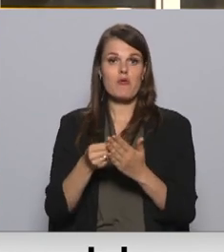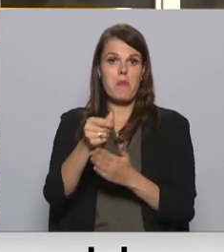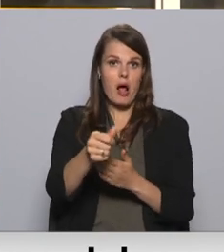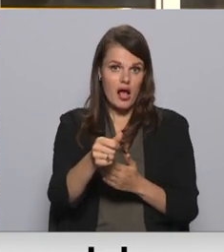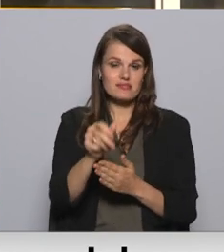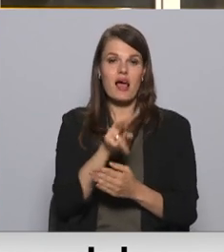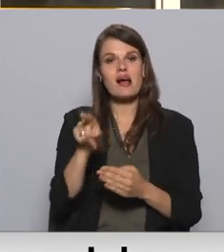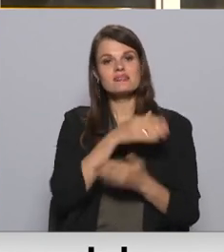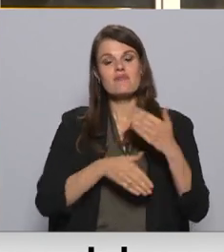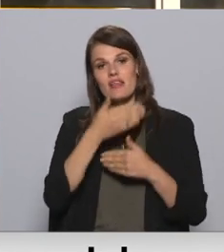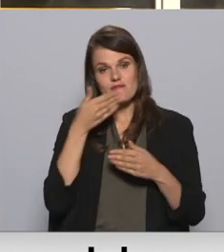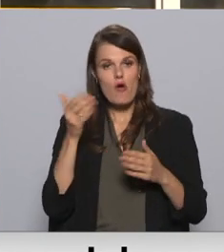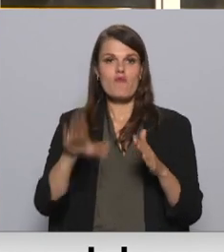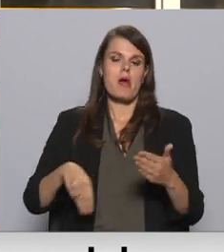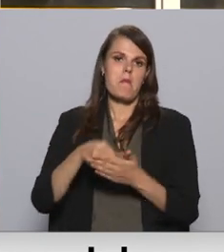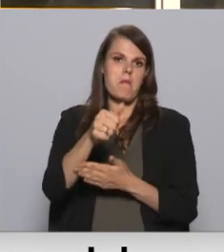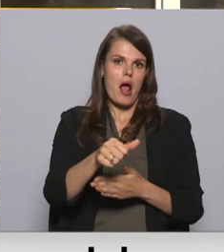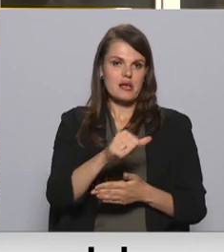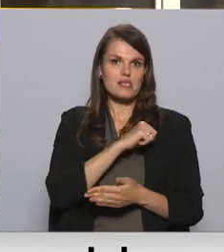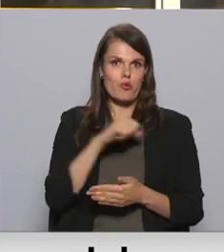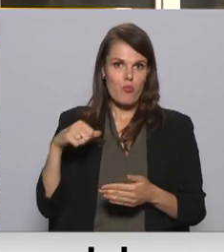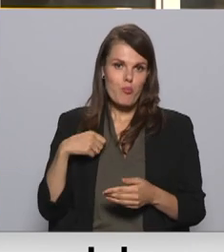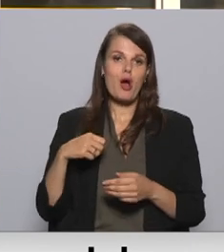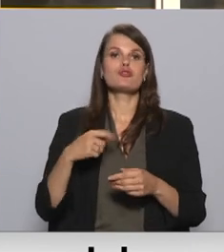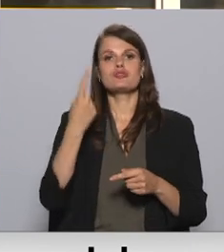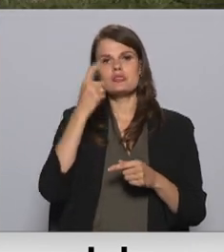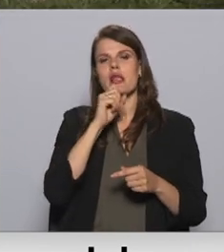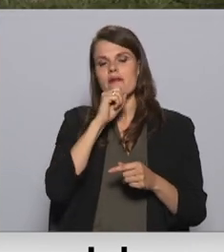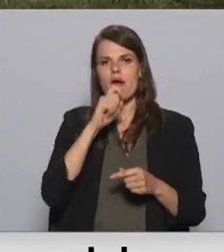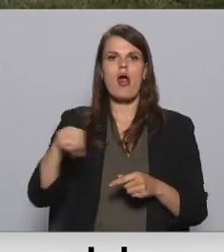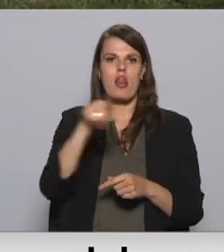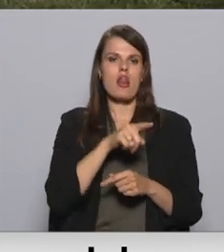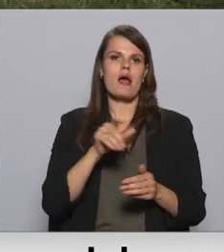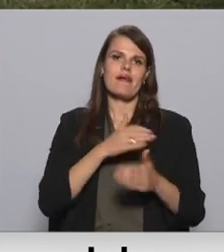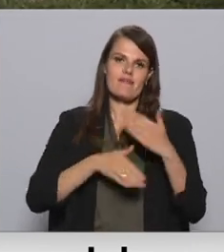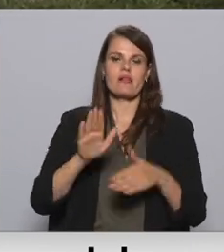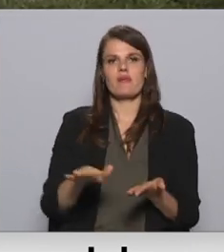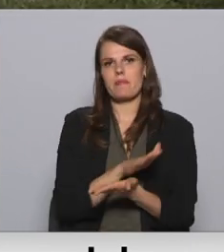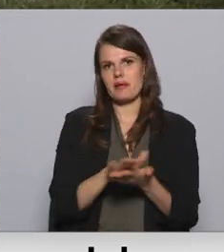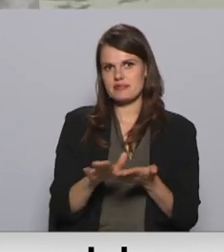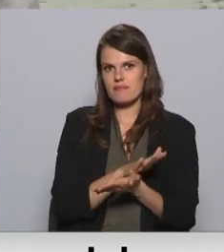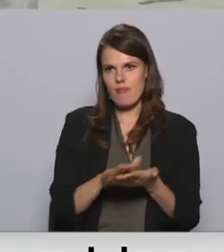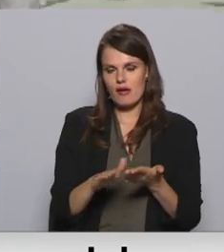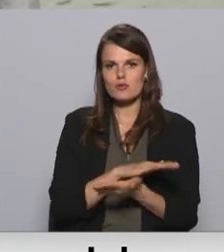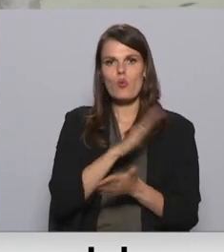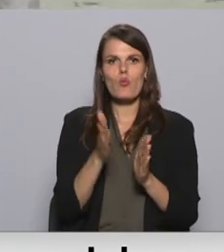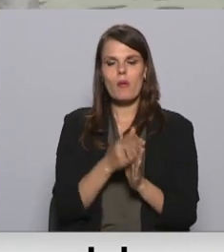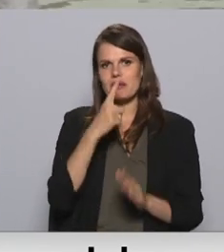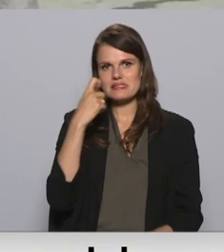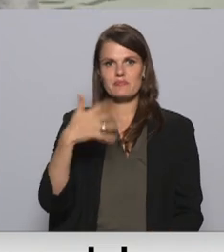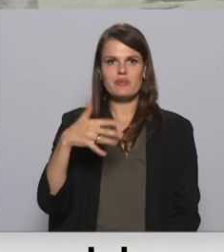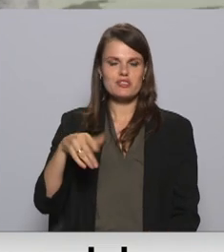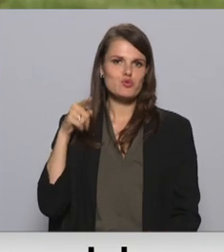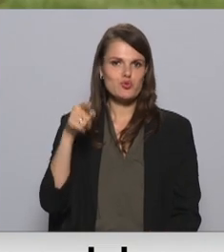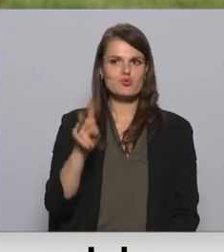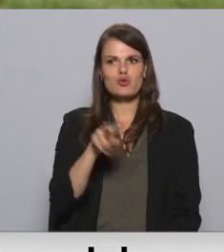finansējumu, atrodoties šeit, šī centra darbības nodrošināšanu. Kopējās projekta izmaksas sastāda 150 000 eiro,